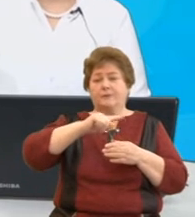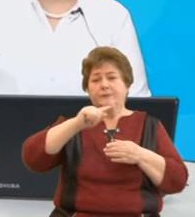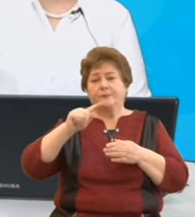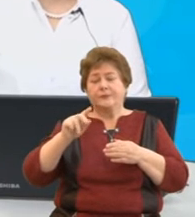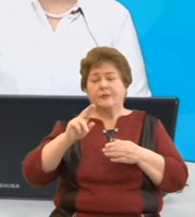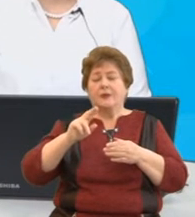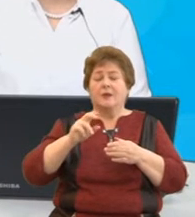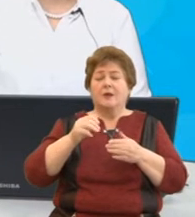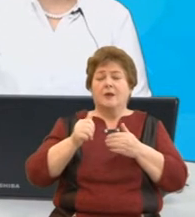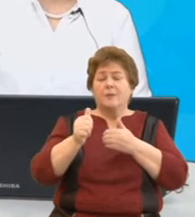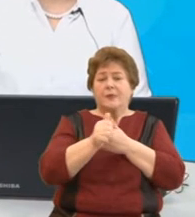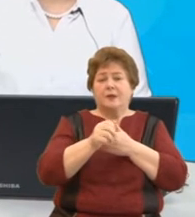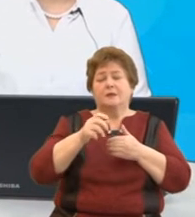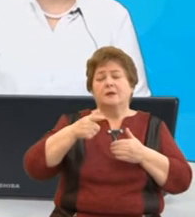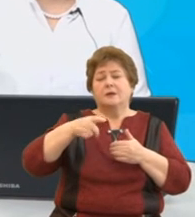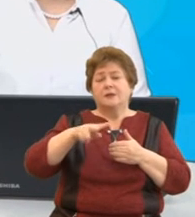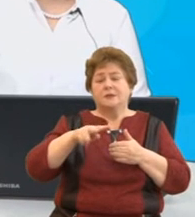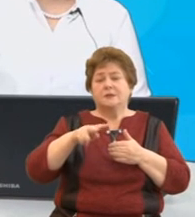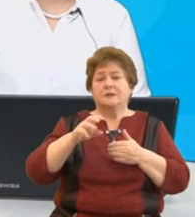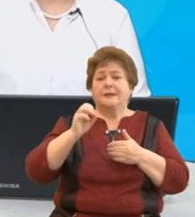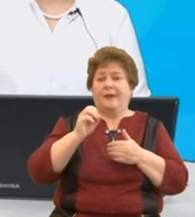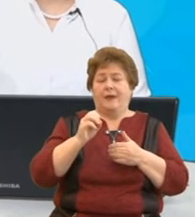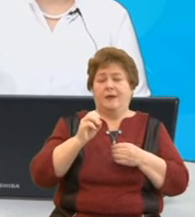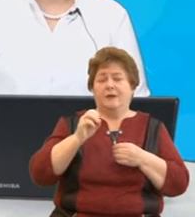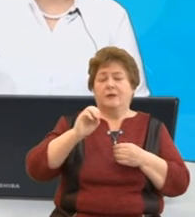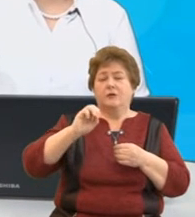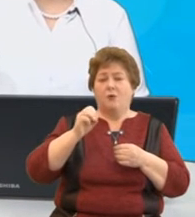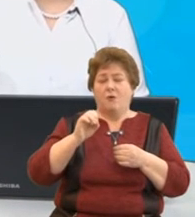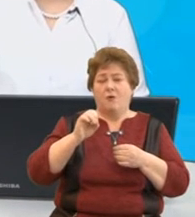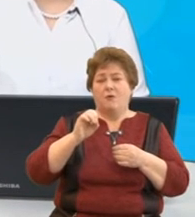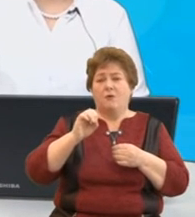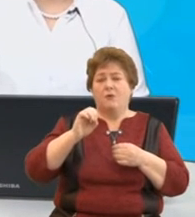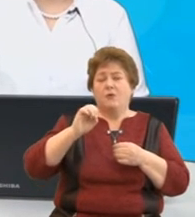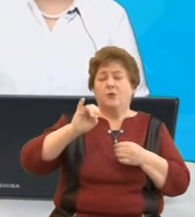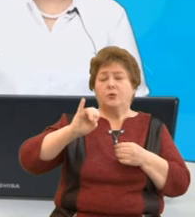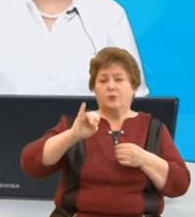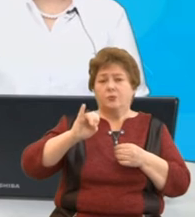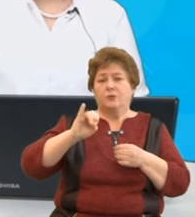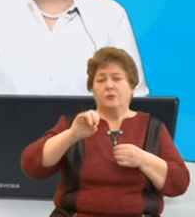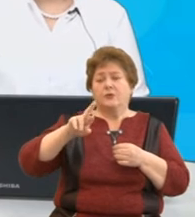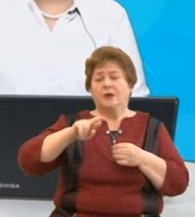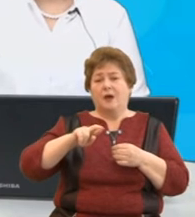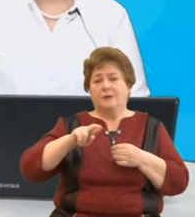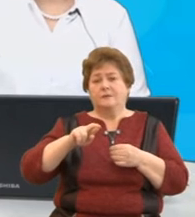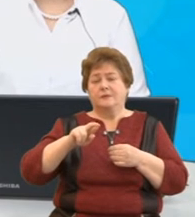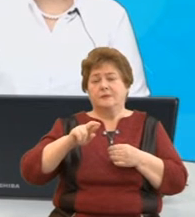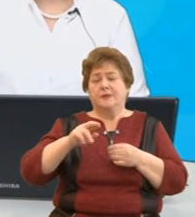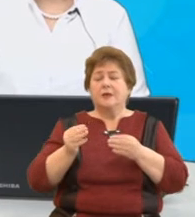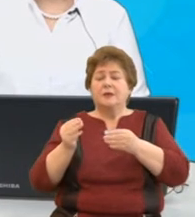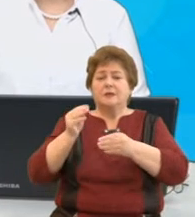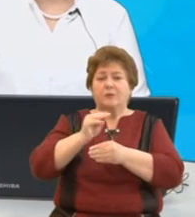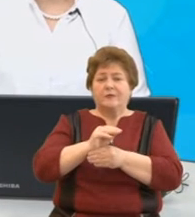перед гласными ю ю ю я и